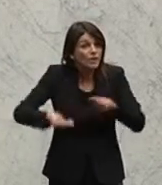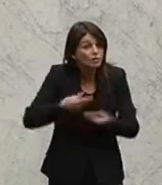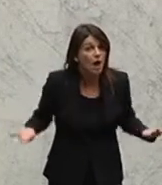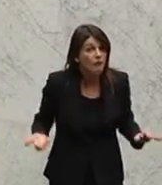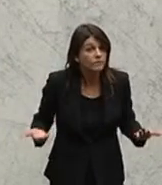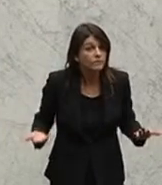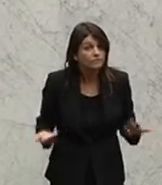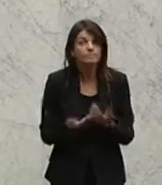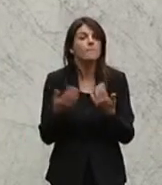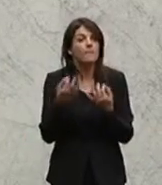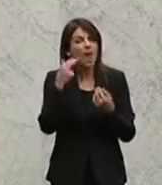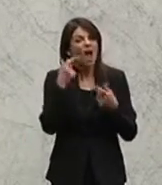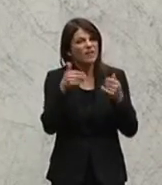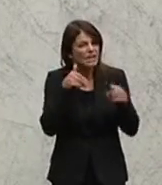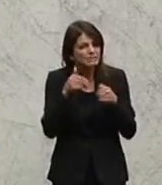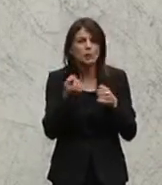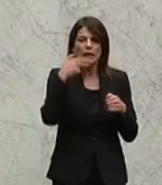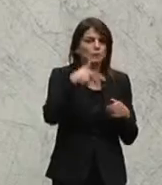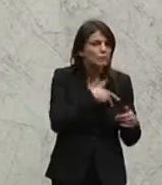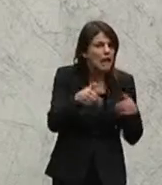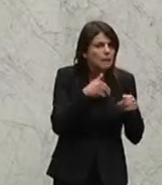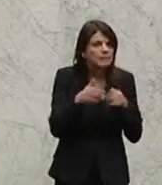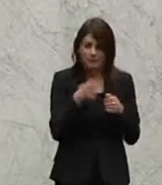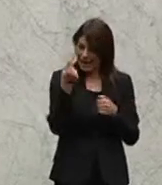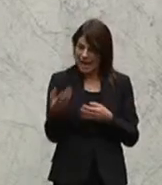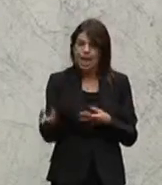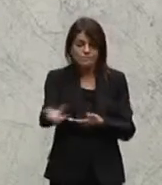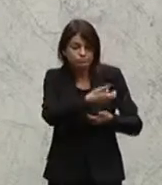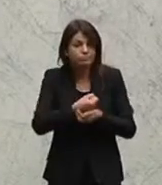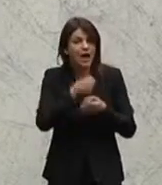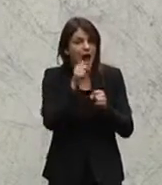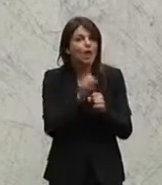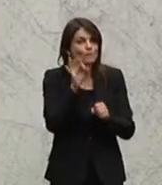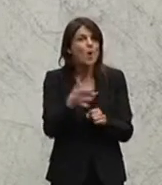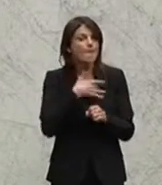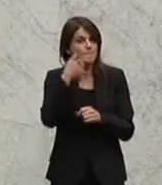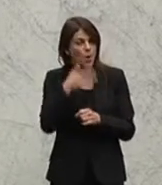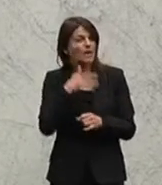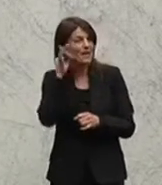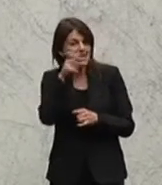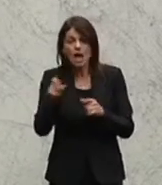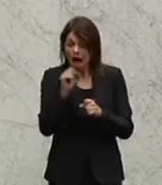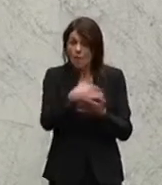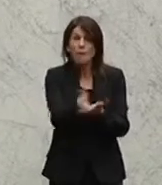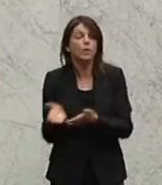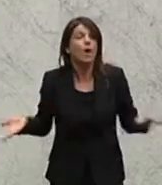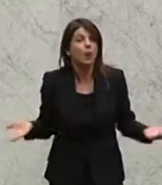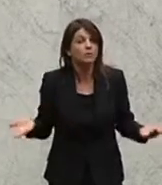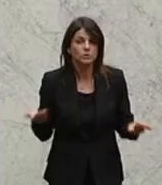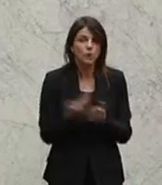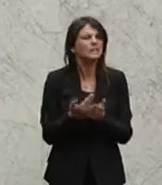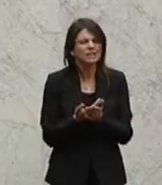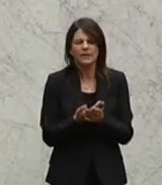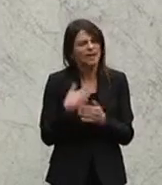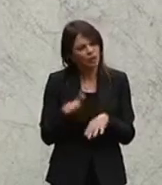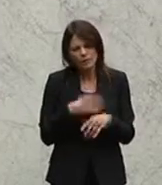der Wirtschaftsminister, der Finanzminister, der Sozialminister bestens für die Bürgerinnen und Bürger verteilen können. In diesem Sinne, glaube